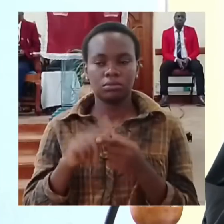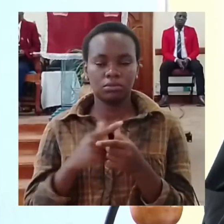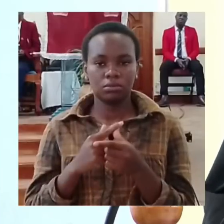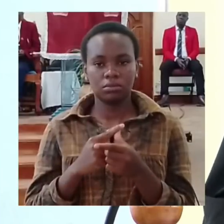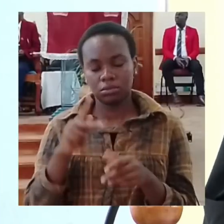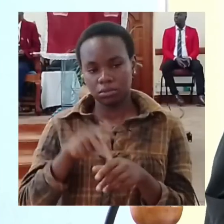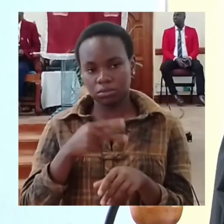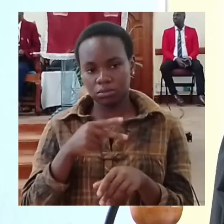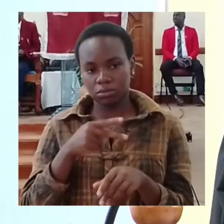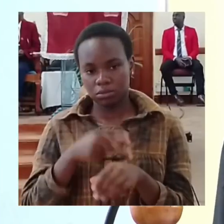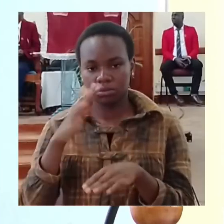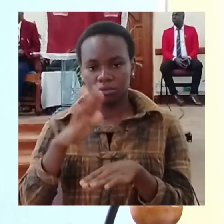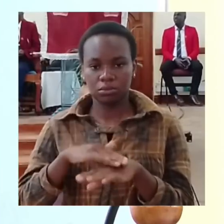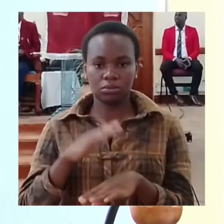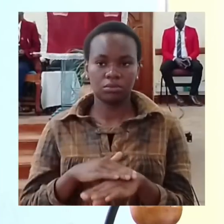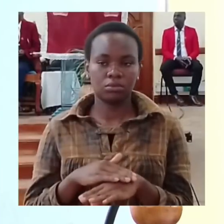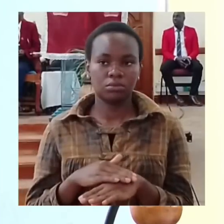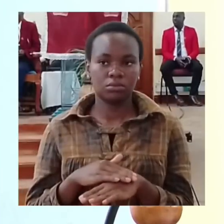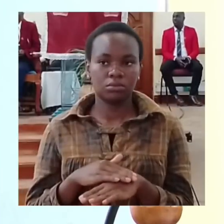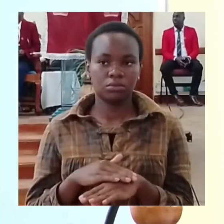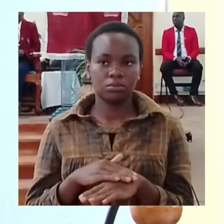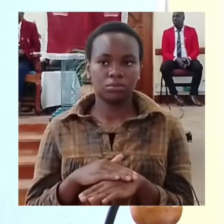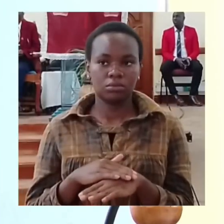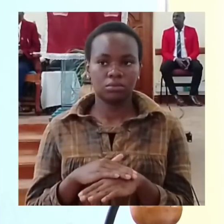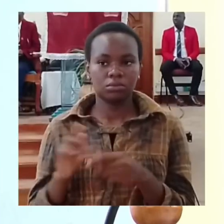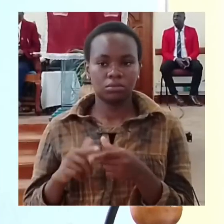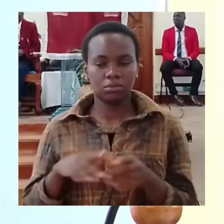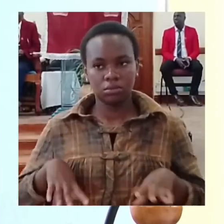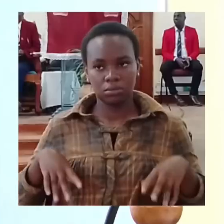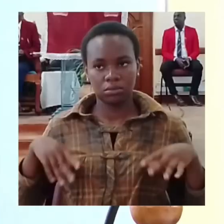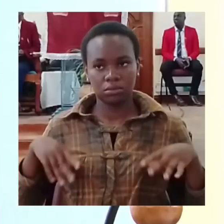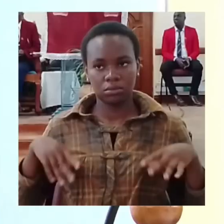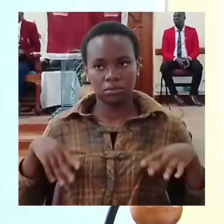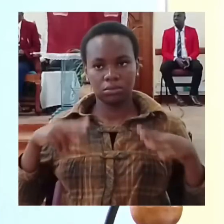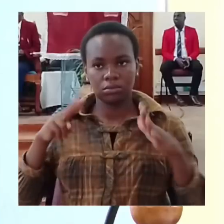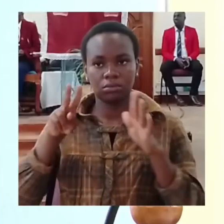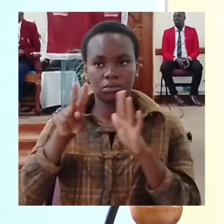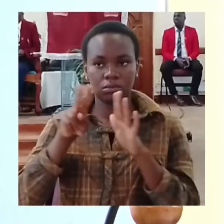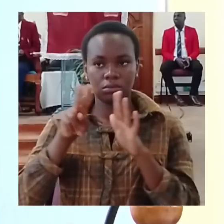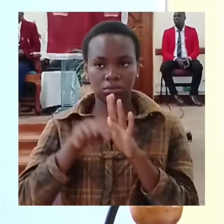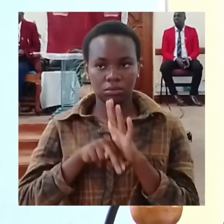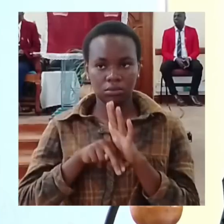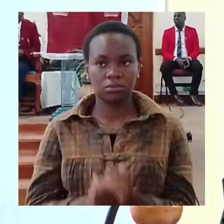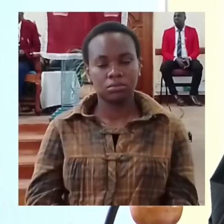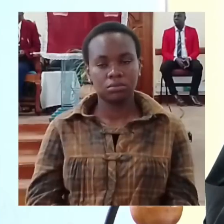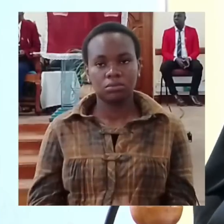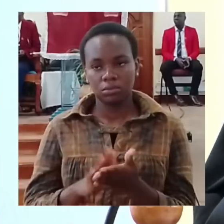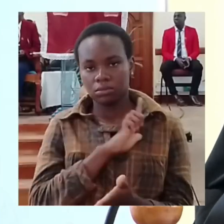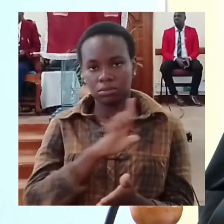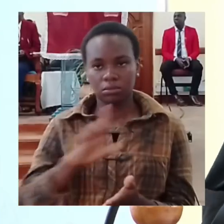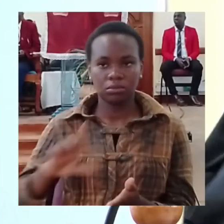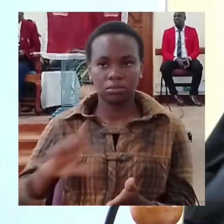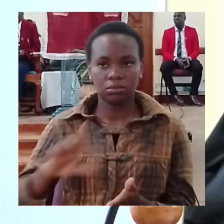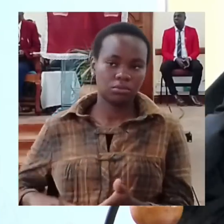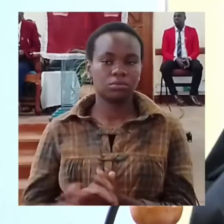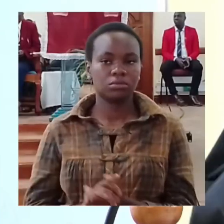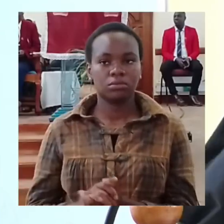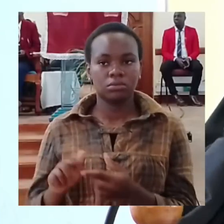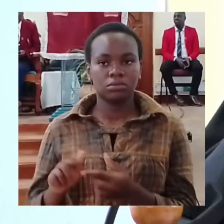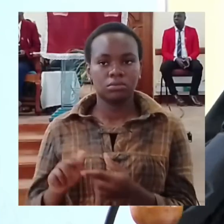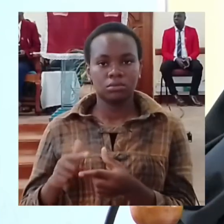Gĩkũyũ kĩega, ũcio wĩtagwo mwĩtĩo. Mwathani agocwo. Hĩndĩ